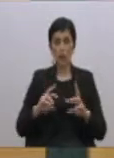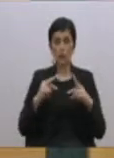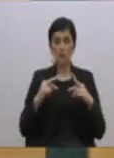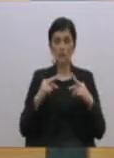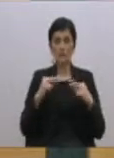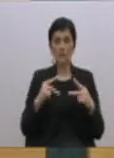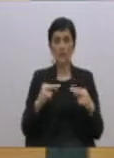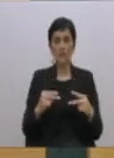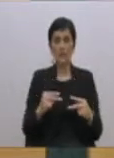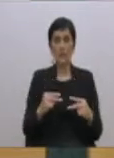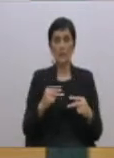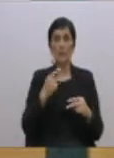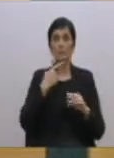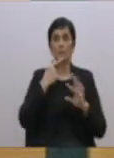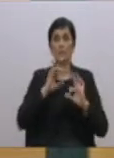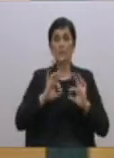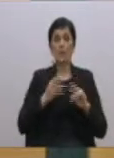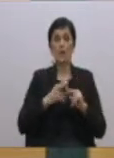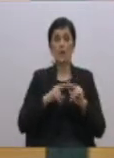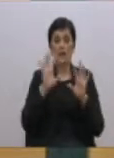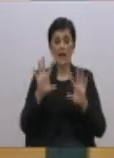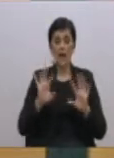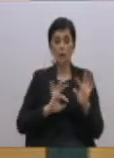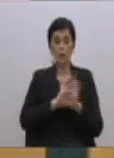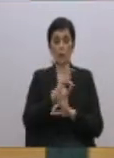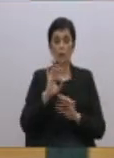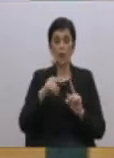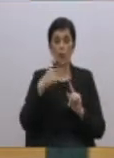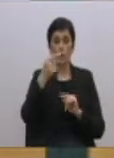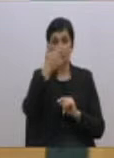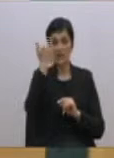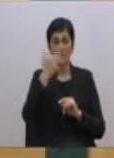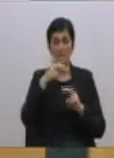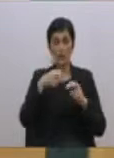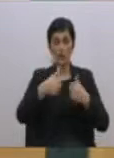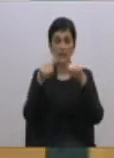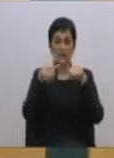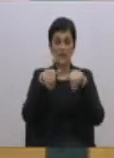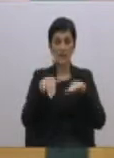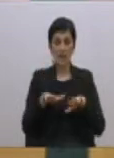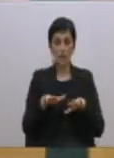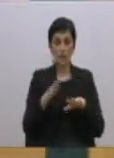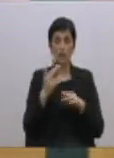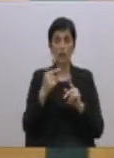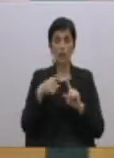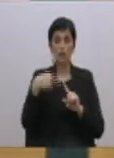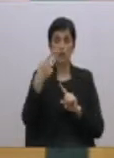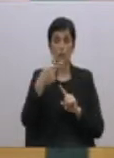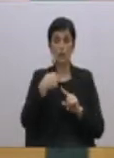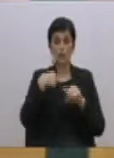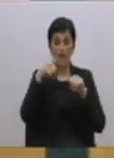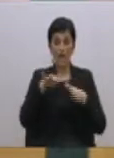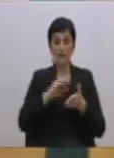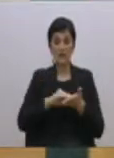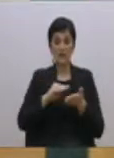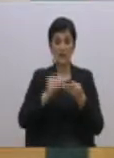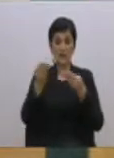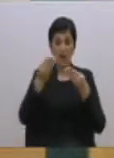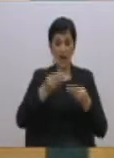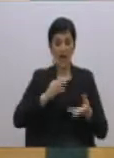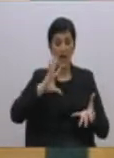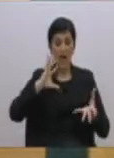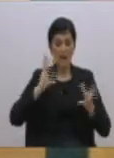ცვლილებებს. მოგეხსენებათ, რომ აღნიშნული კანონპროექტი შემდგომ გაეგზავნა ვენეციის კომისიას დასკვნისთვის. მას შემდგომ, რაც ჩვენ დასკვნა მივიღეთ, გავაანალიზეთ